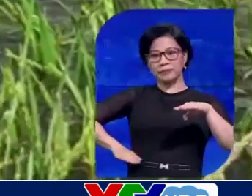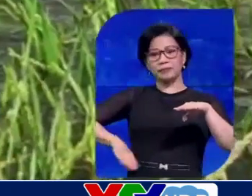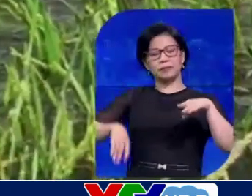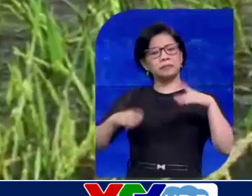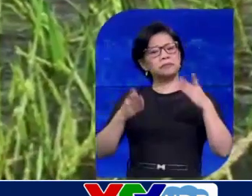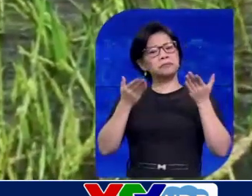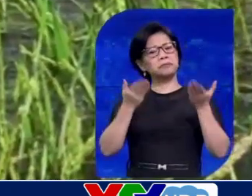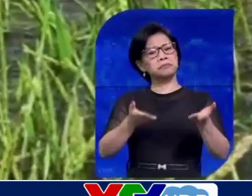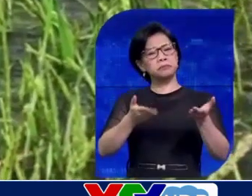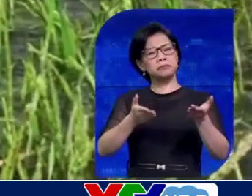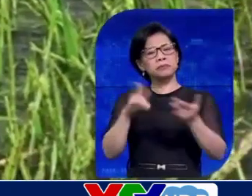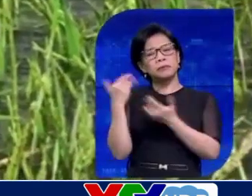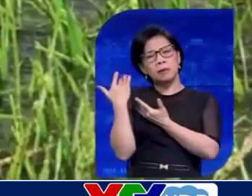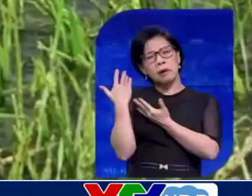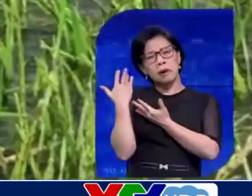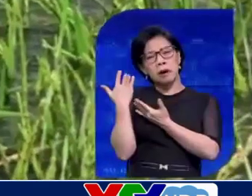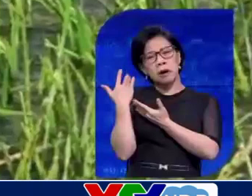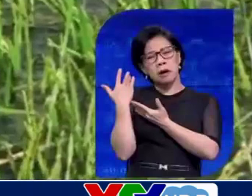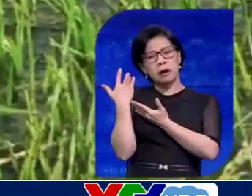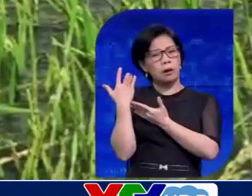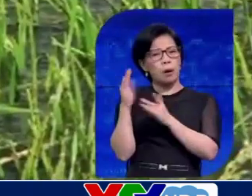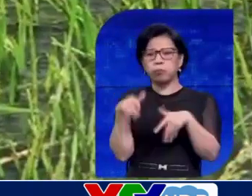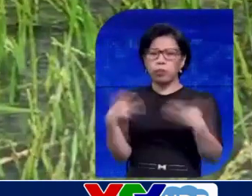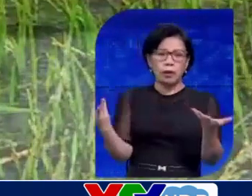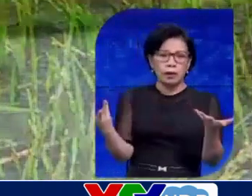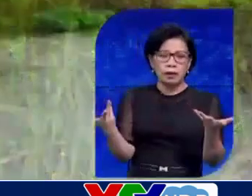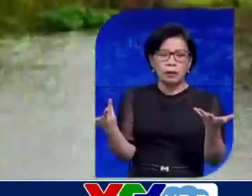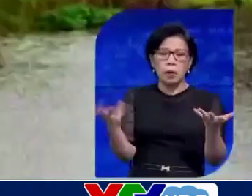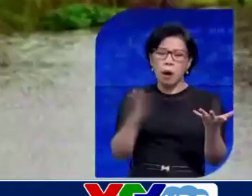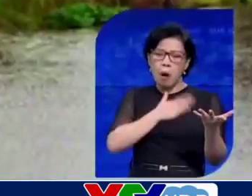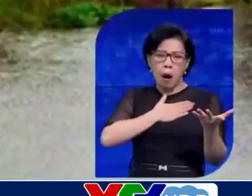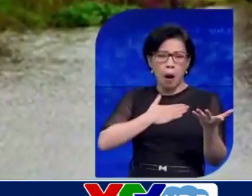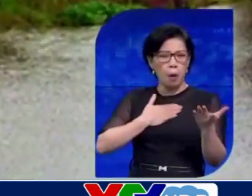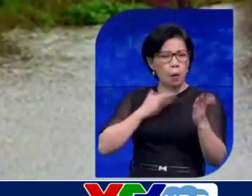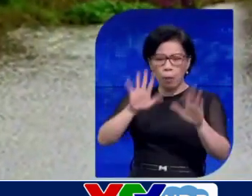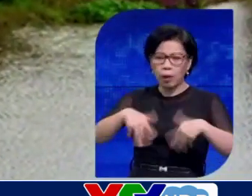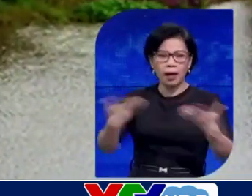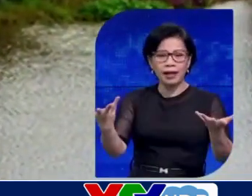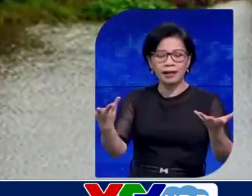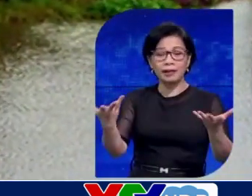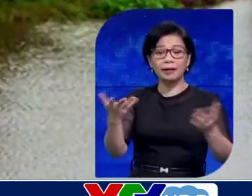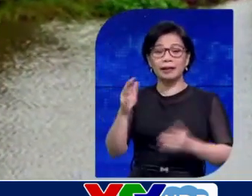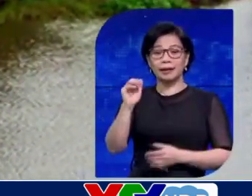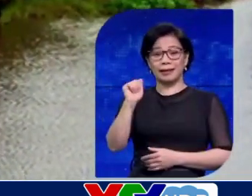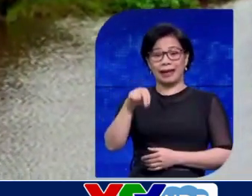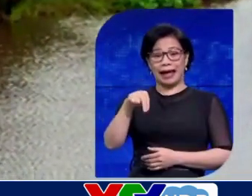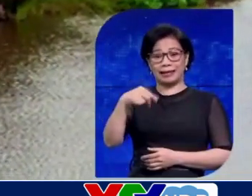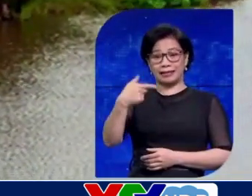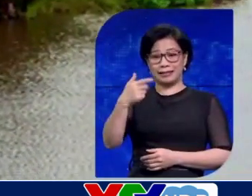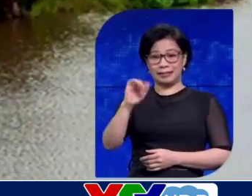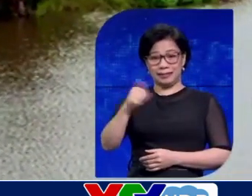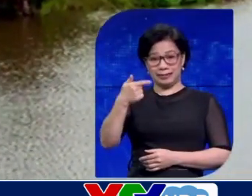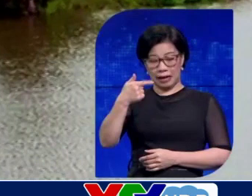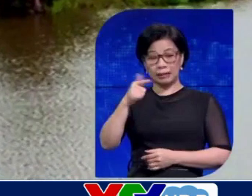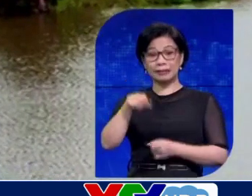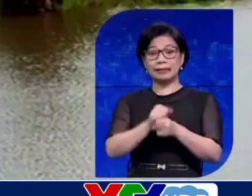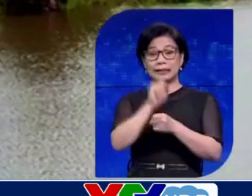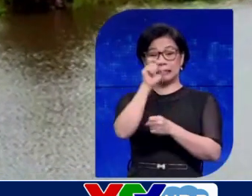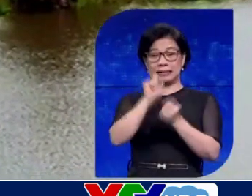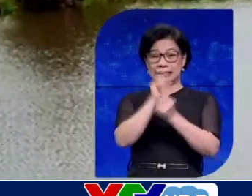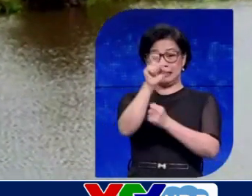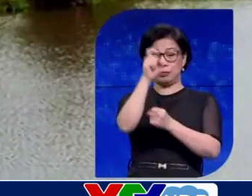lẽ phải đợi vài năm mới thấy hoặc lâu hơn thế nữa. Ghi nhận tại An Giang, gần cuối tháng 9, nhiều nơi nước vẫn chưa